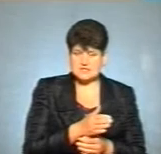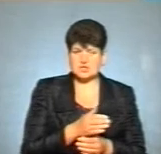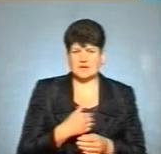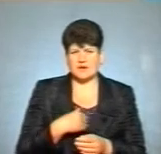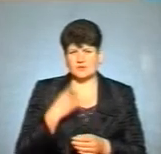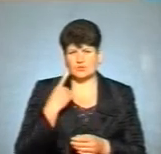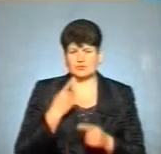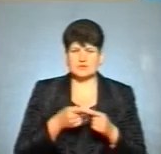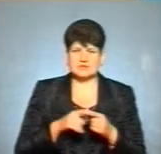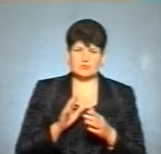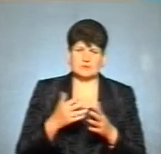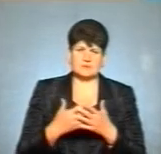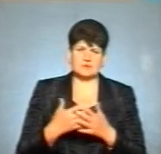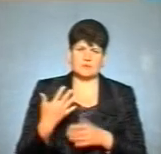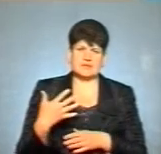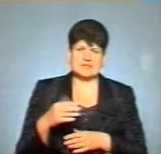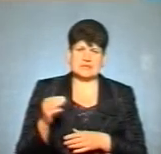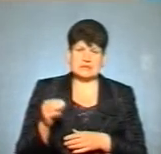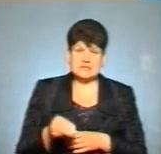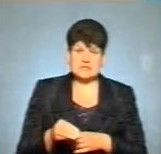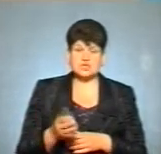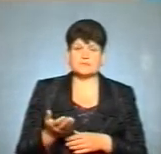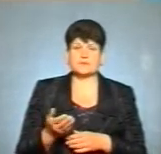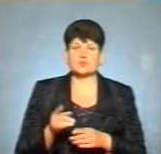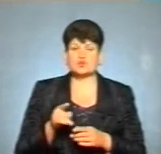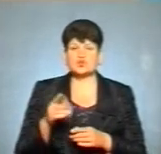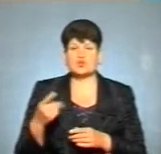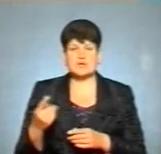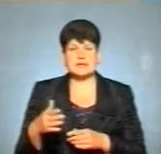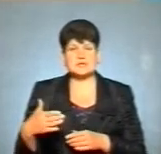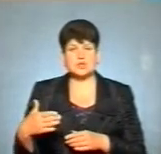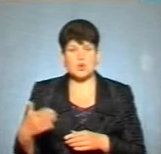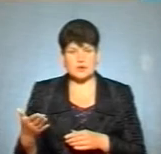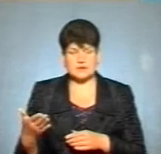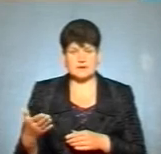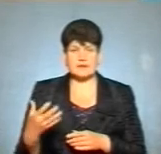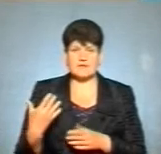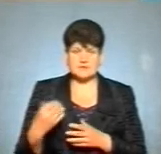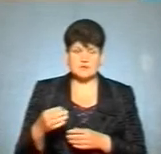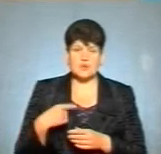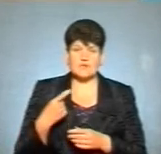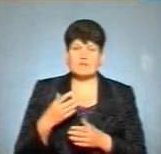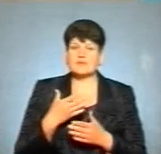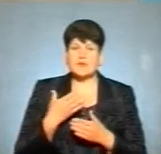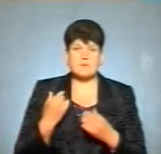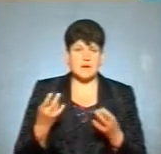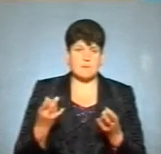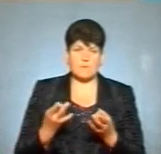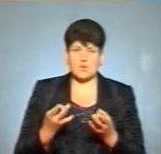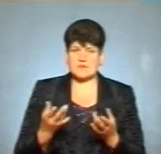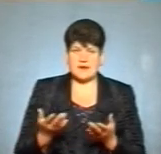буде на рівні 50 тисяч, так, тому що з однієї сторони, як я вже зазначав, тобто немає потреби